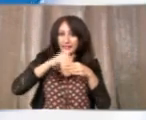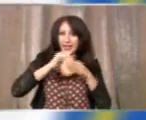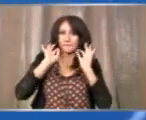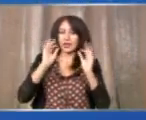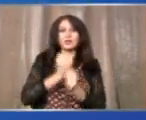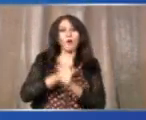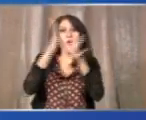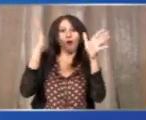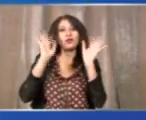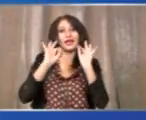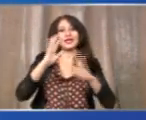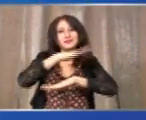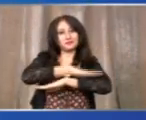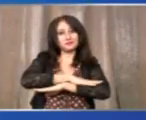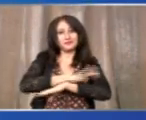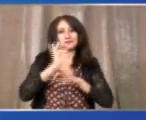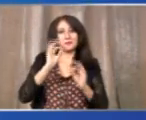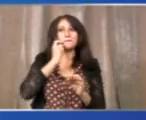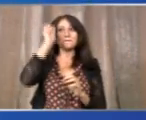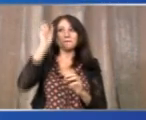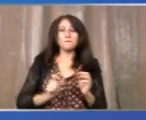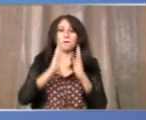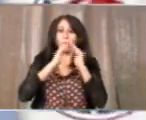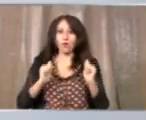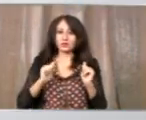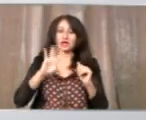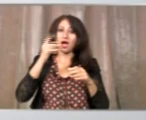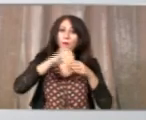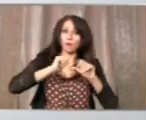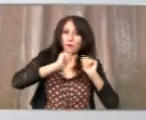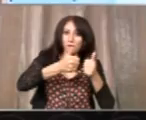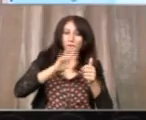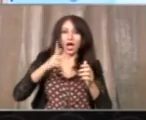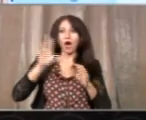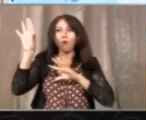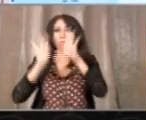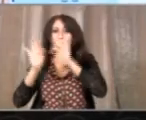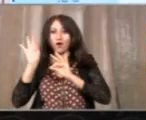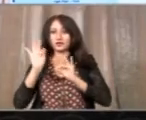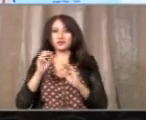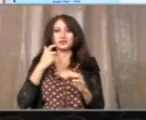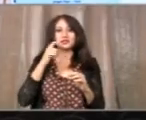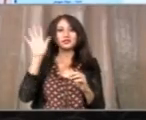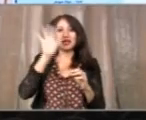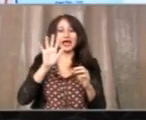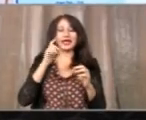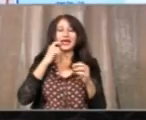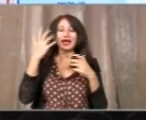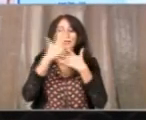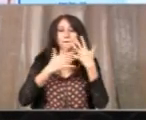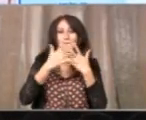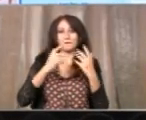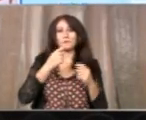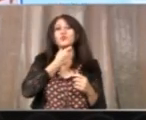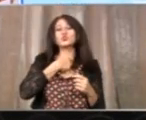ديمقراطي سليم سواء كان ناخد او مرشح الهيئه الوطنيه للانتخابات شارك